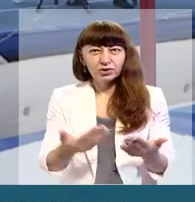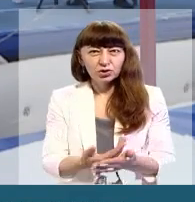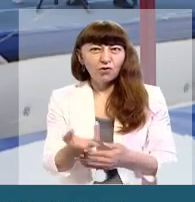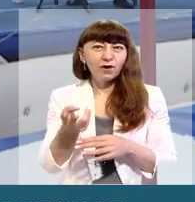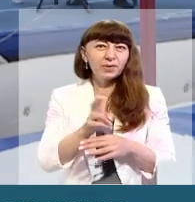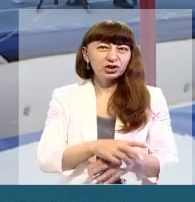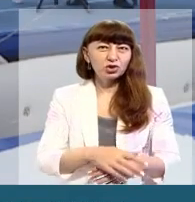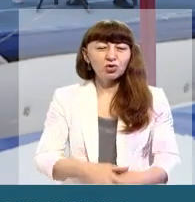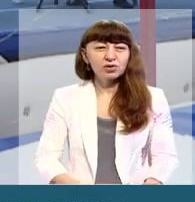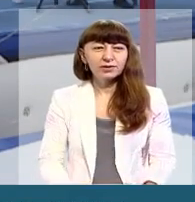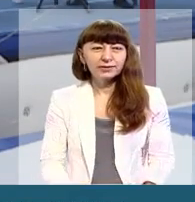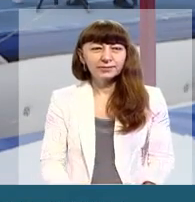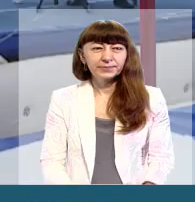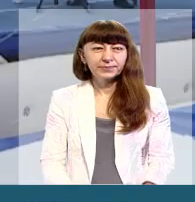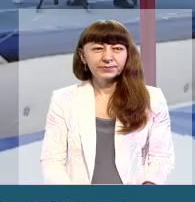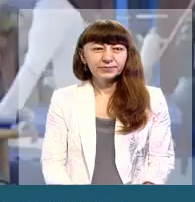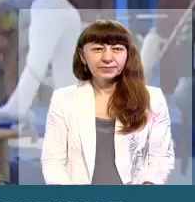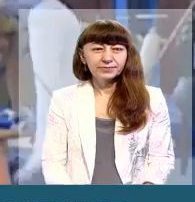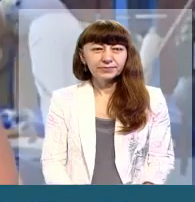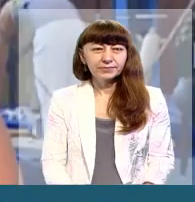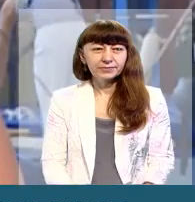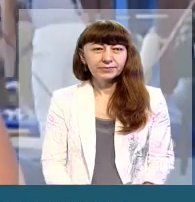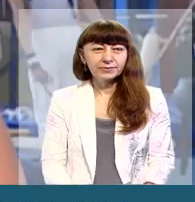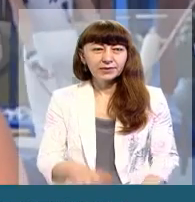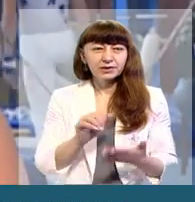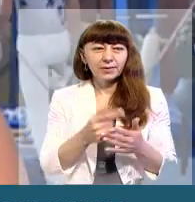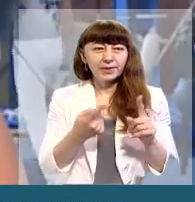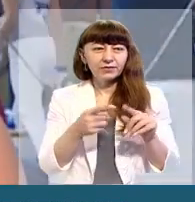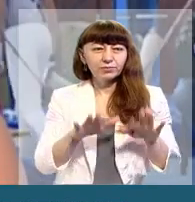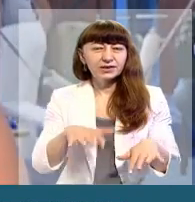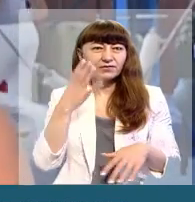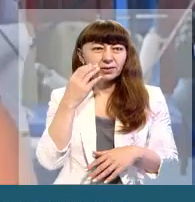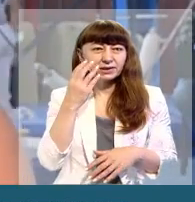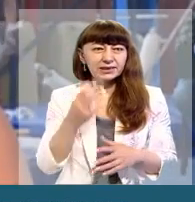мне понравилось, и я уже начал дальше заниматься. Я занял первое место в Алмате.